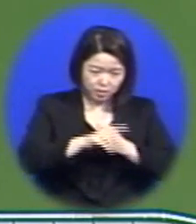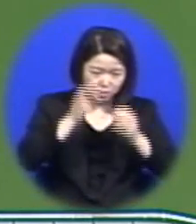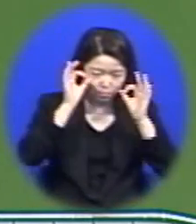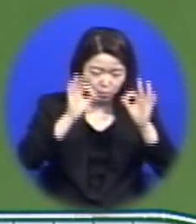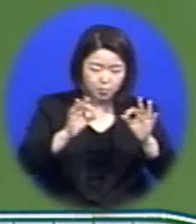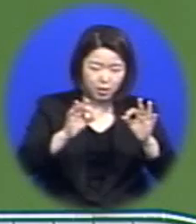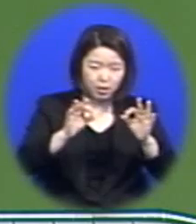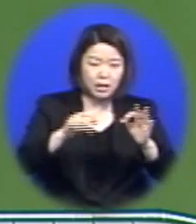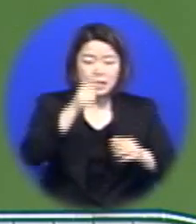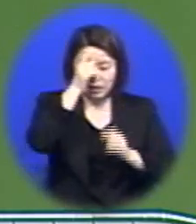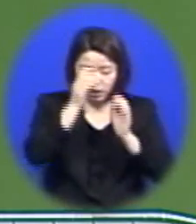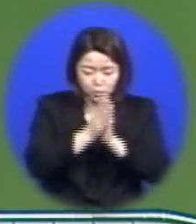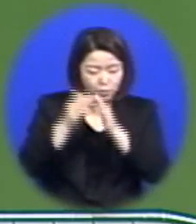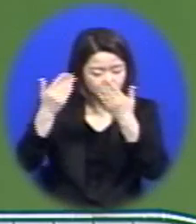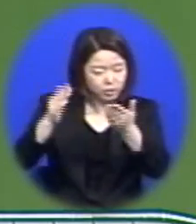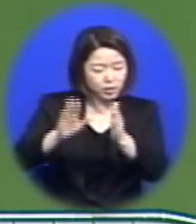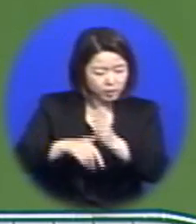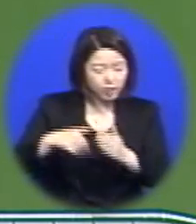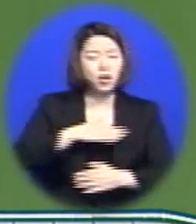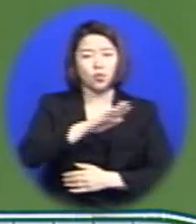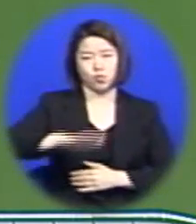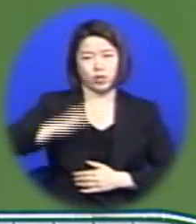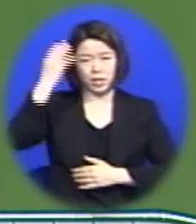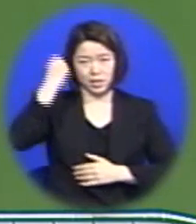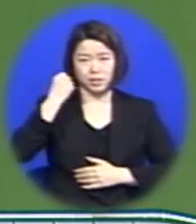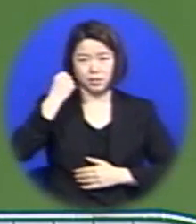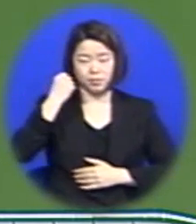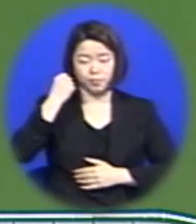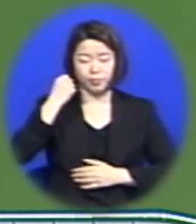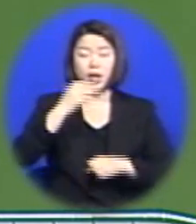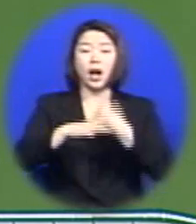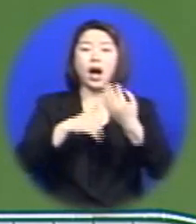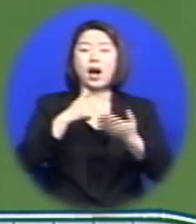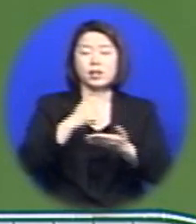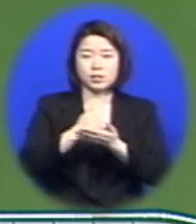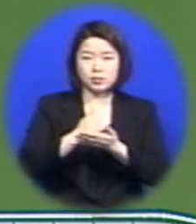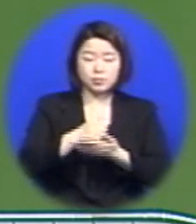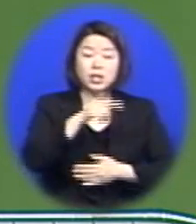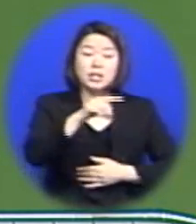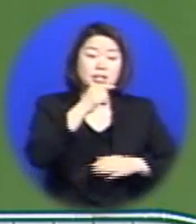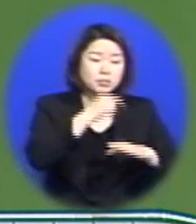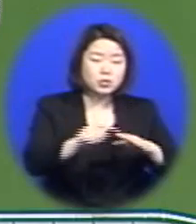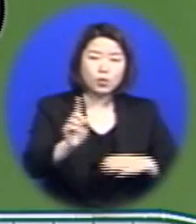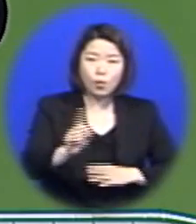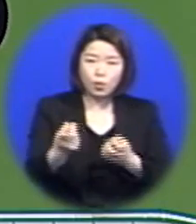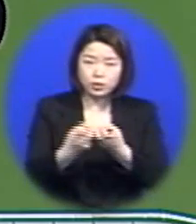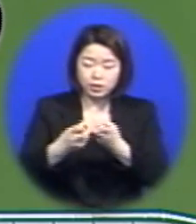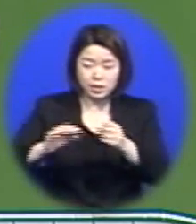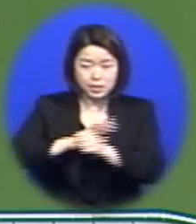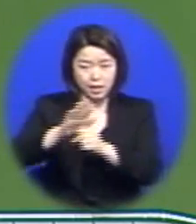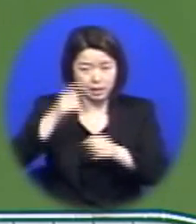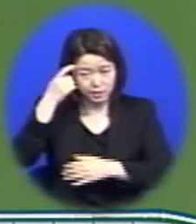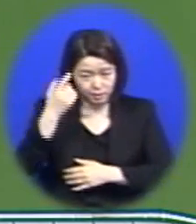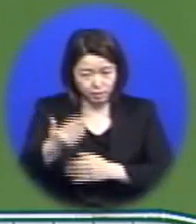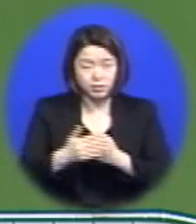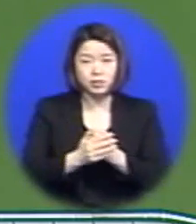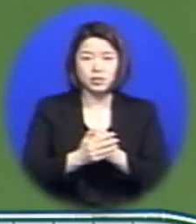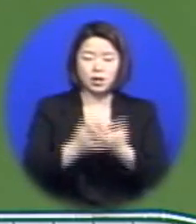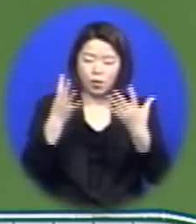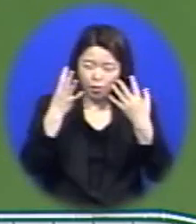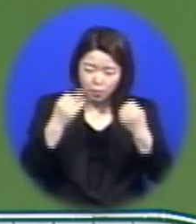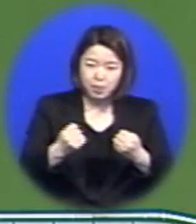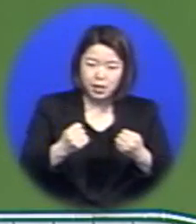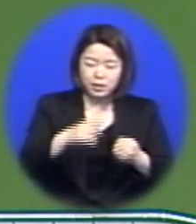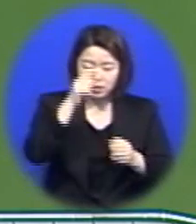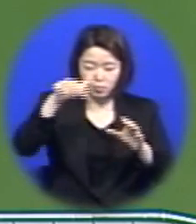기억하는 거예요 하나님이 족을 어떻게 사랑 하셨는지 하나님이 그 북한 땅에 어떻게 많은 기독교인을